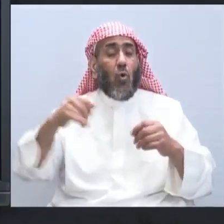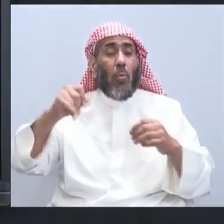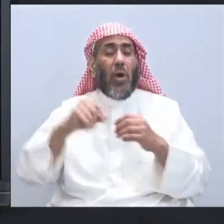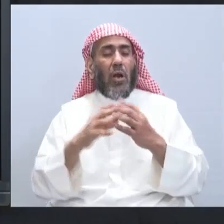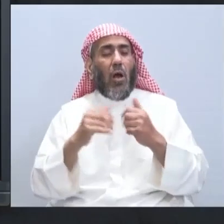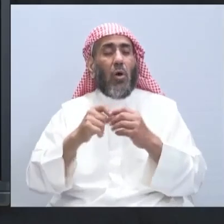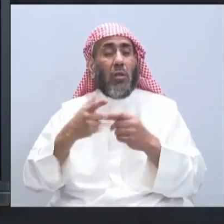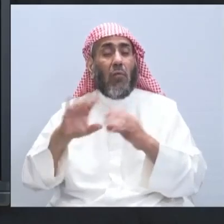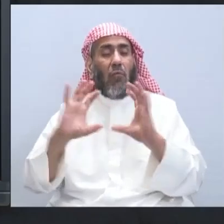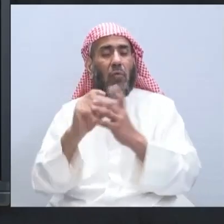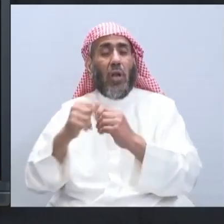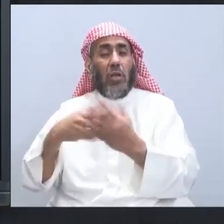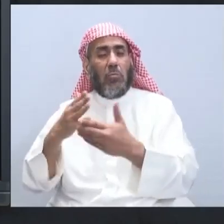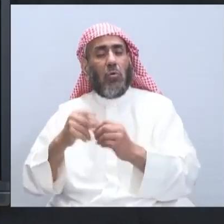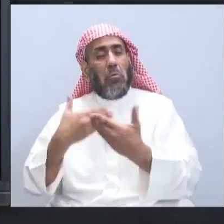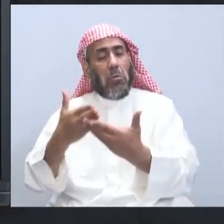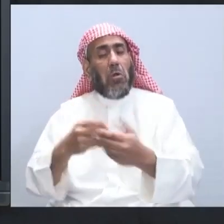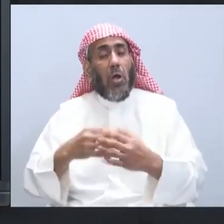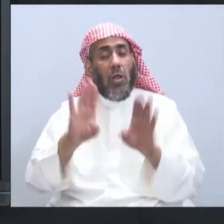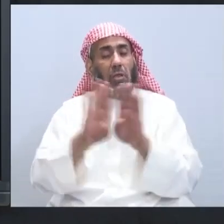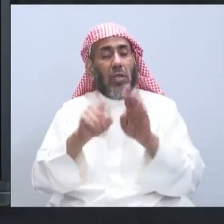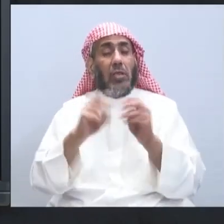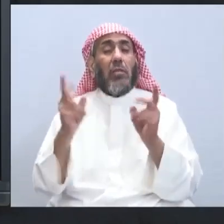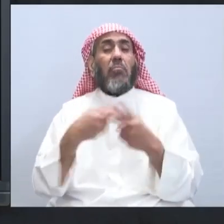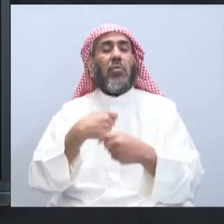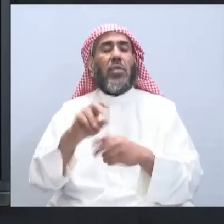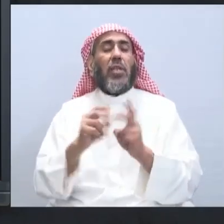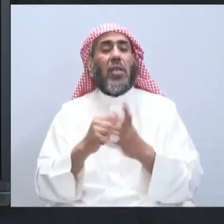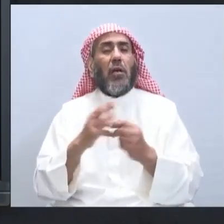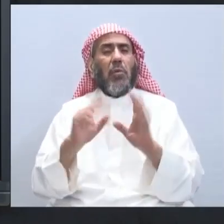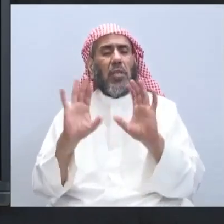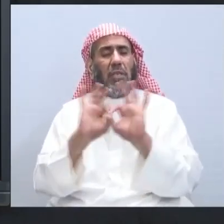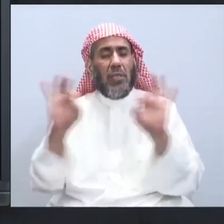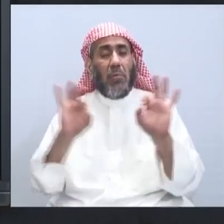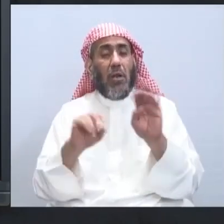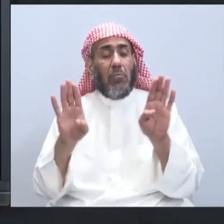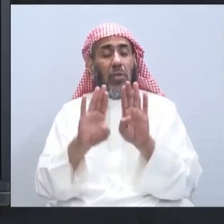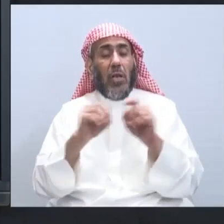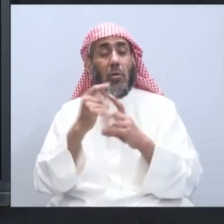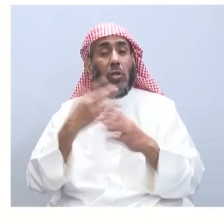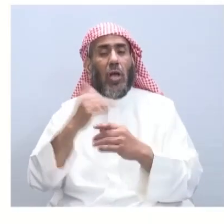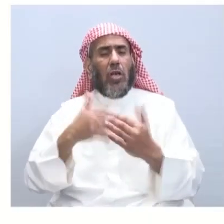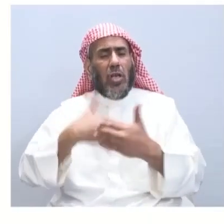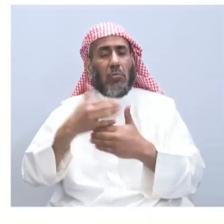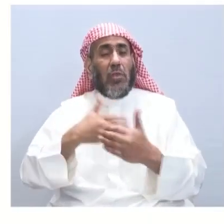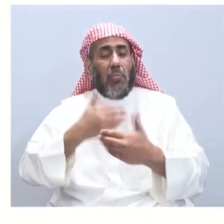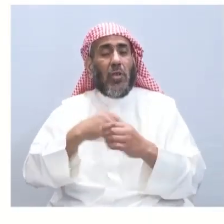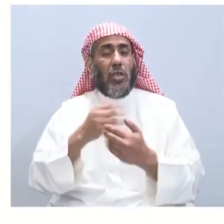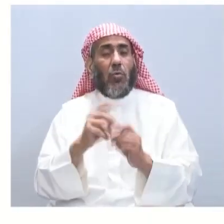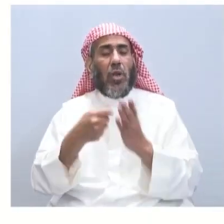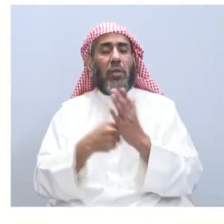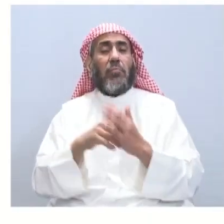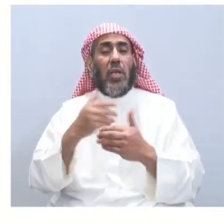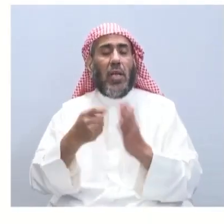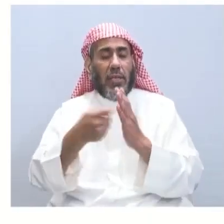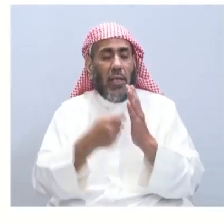الفرق الاجنبيه تعرض عليها مسرحياتها التمثيليه مرحله اكتمال المسرحيه العربيه الحديثه خرج الادباء من دائره التعبير الشعري والنثري